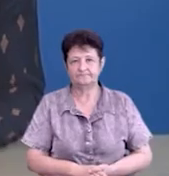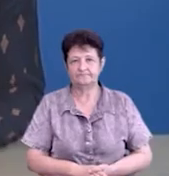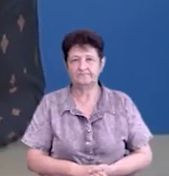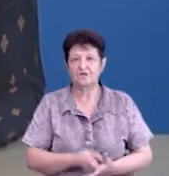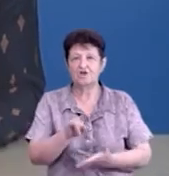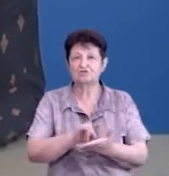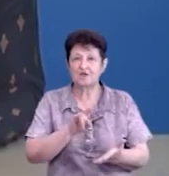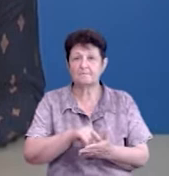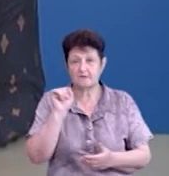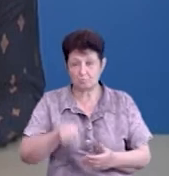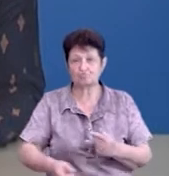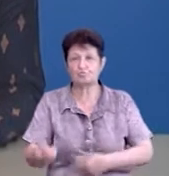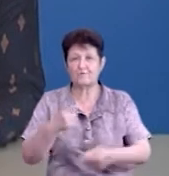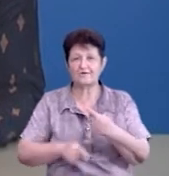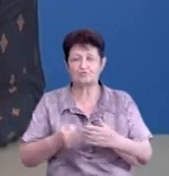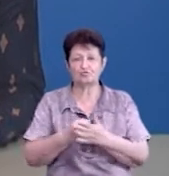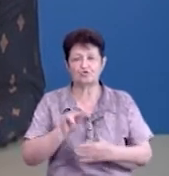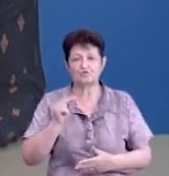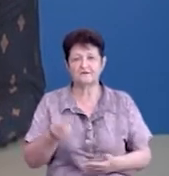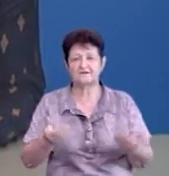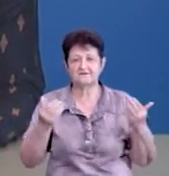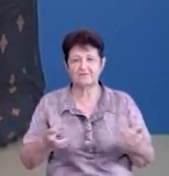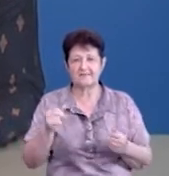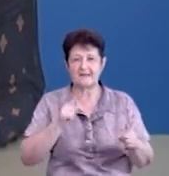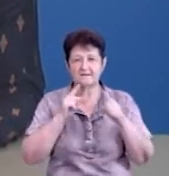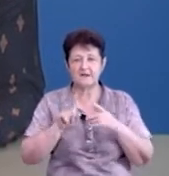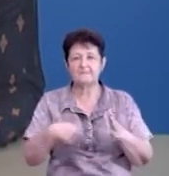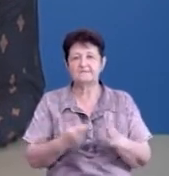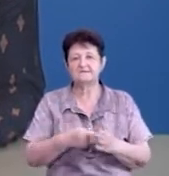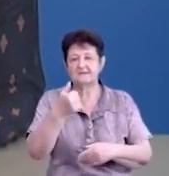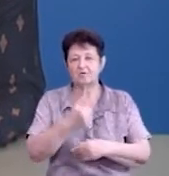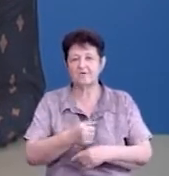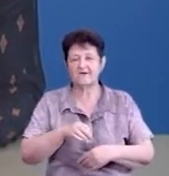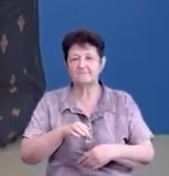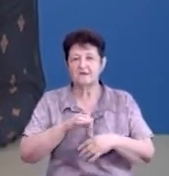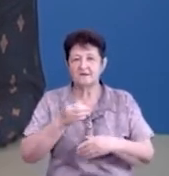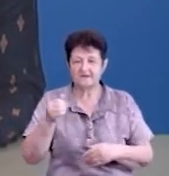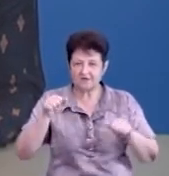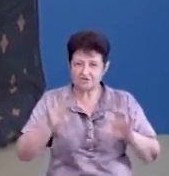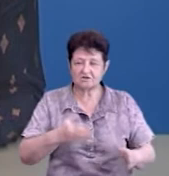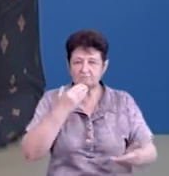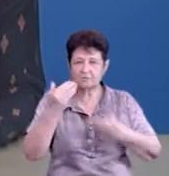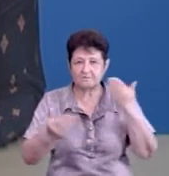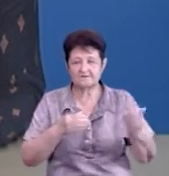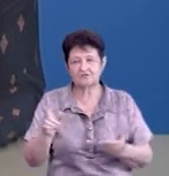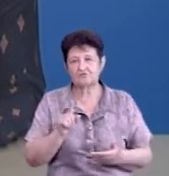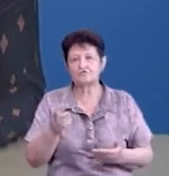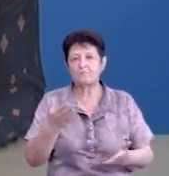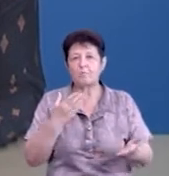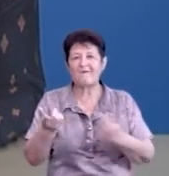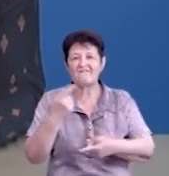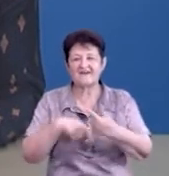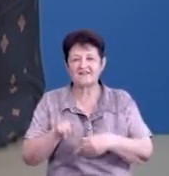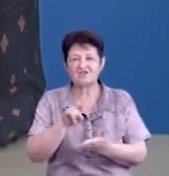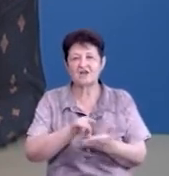Жабки можуть повернутися до Чернігова. Сьогодні на ранковій нараді міський голова доручив провести опитування стосовно повернення жабок на